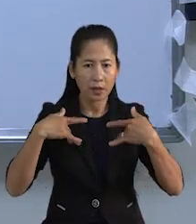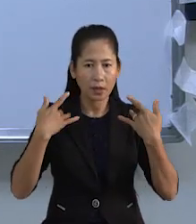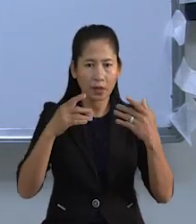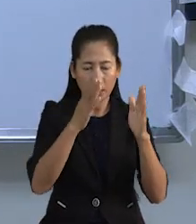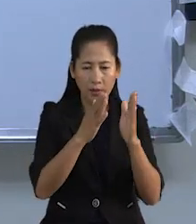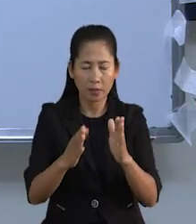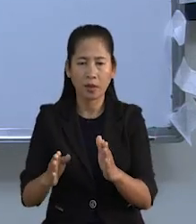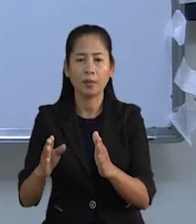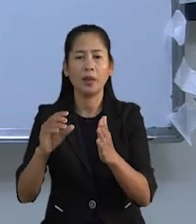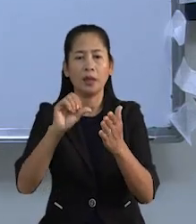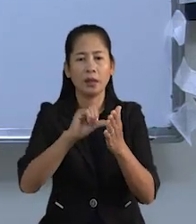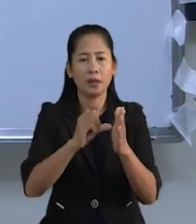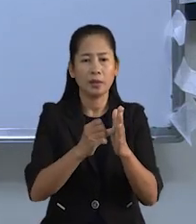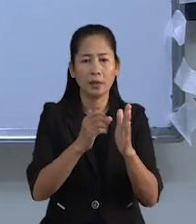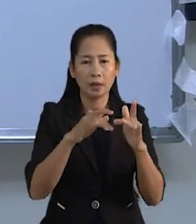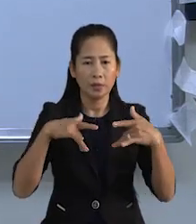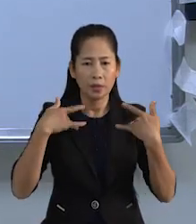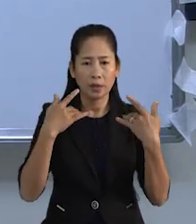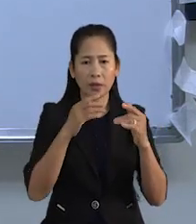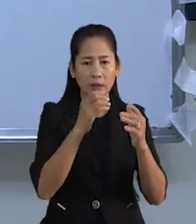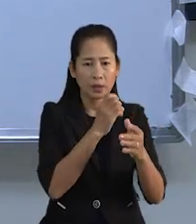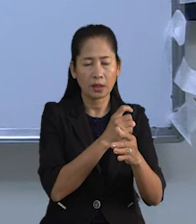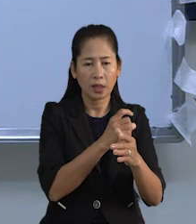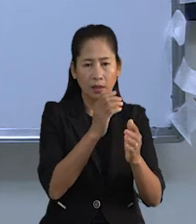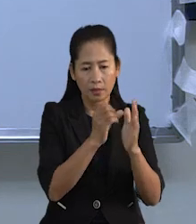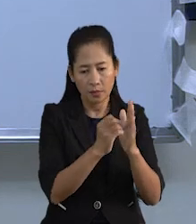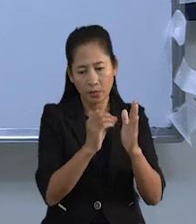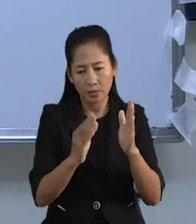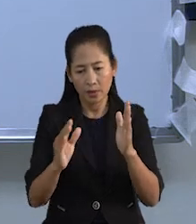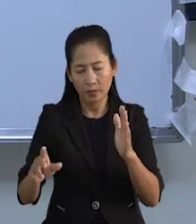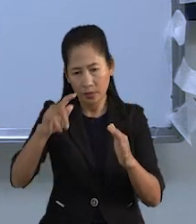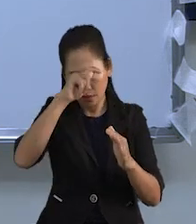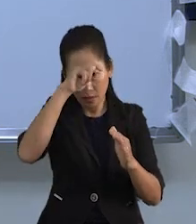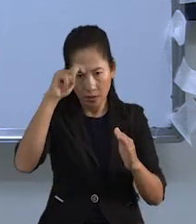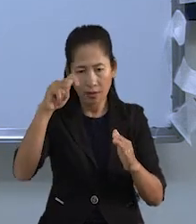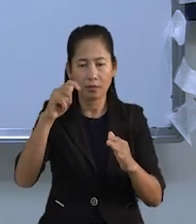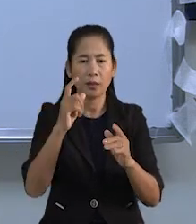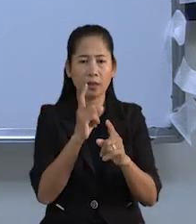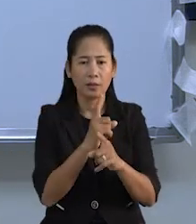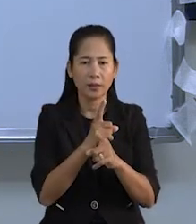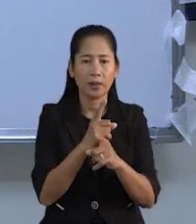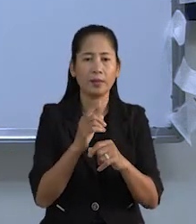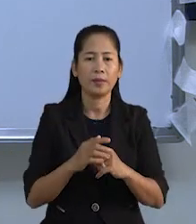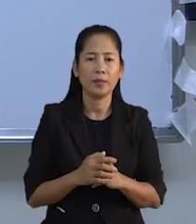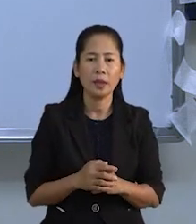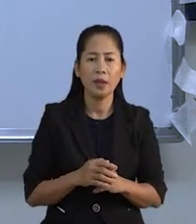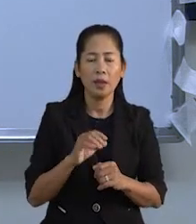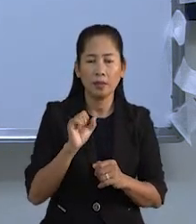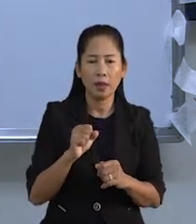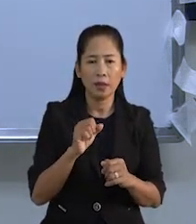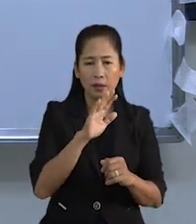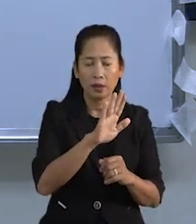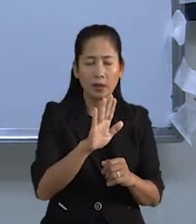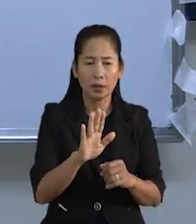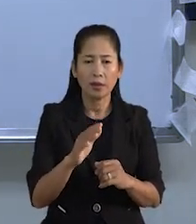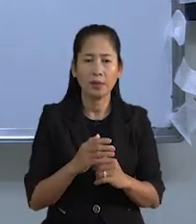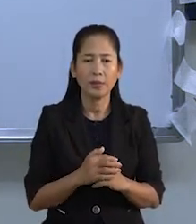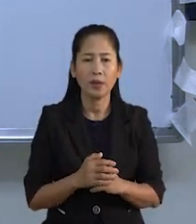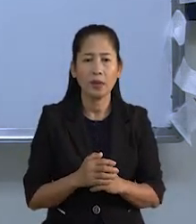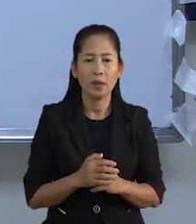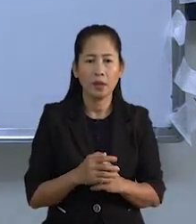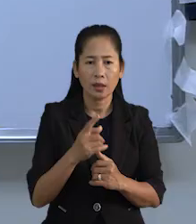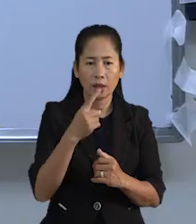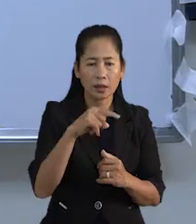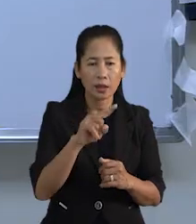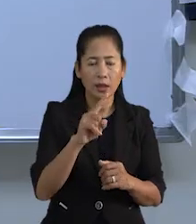មសារនៃព្រឹត្តិការណ៍ទាំងនោះតាមលំដាប់លំដោយនៃសាច់រឿងបានត្រឹមត្រូវបាទតោះកូនទាំងអស់គ្នាអញ្ចឹ